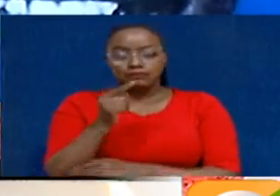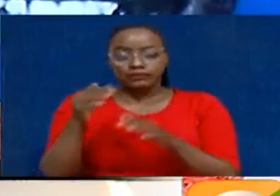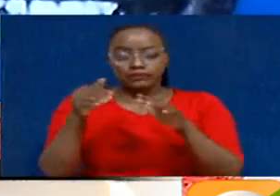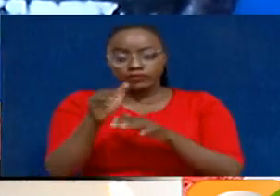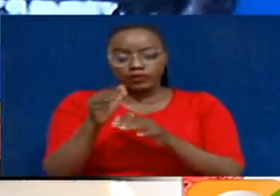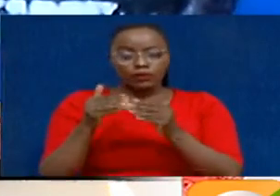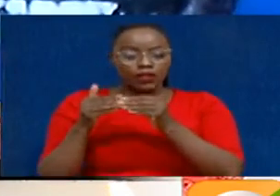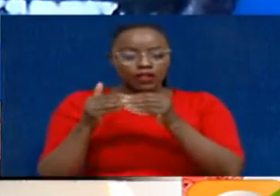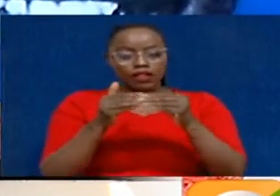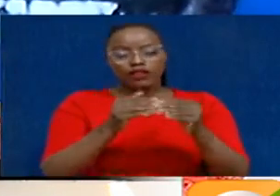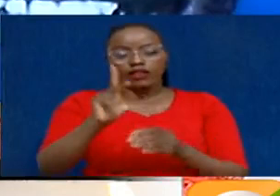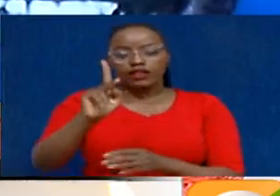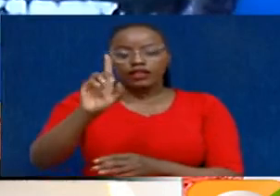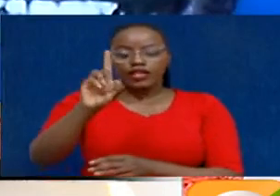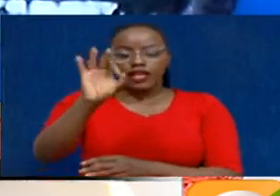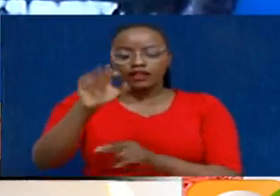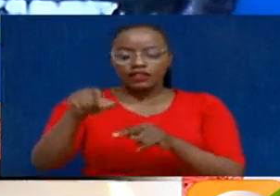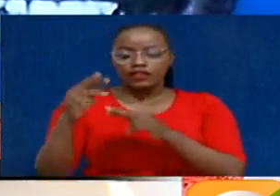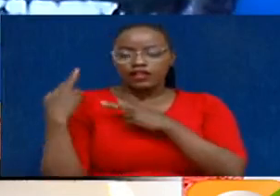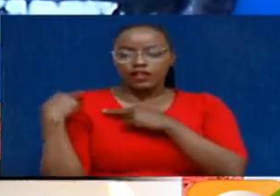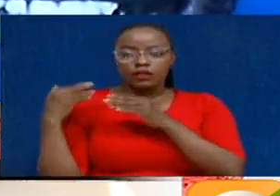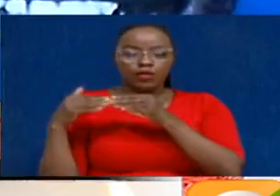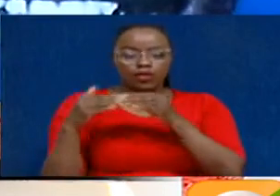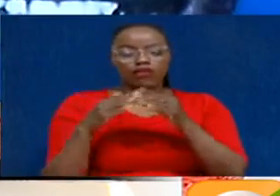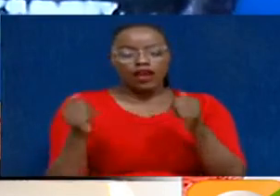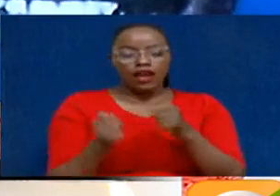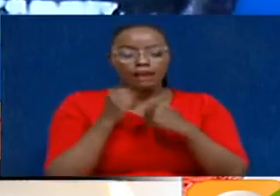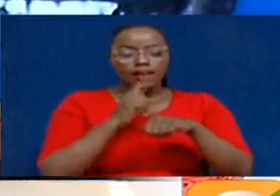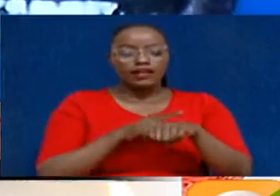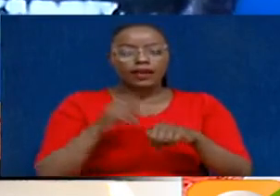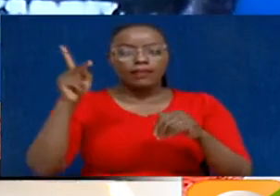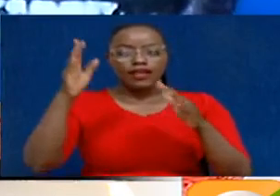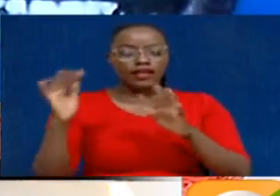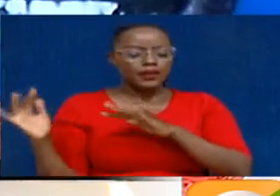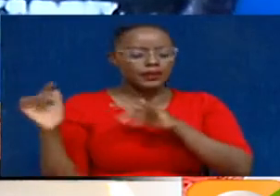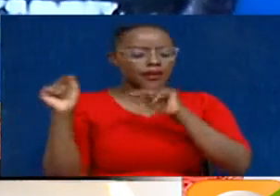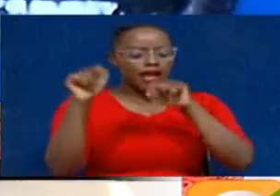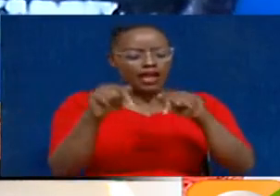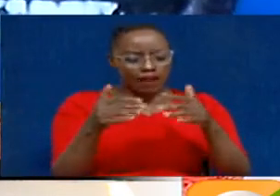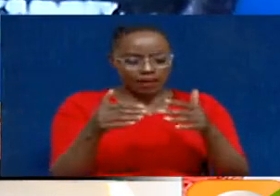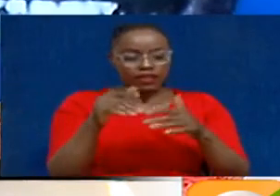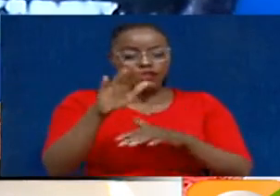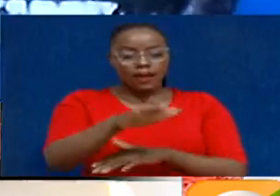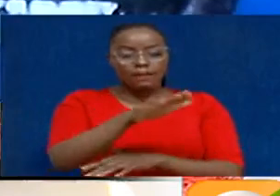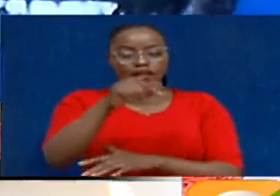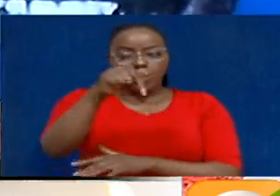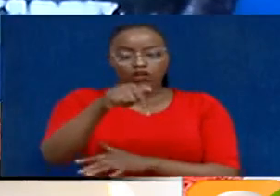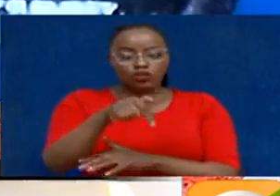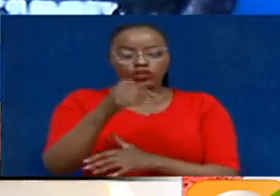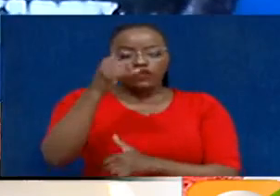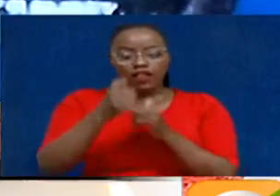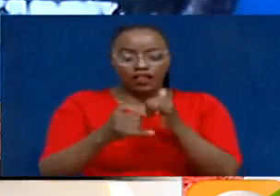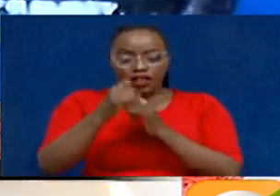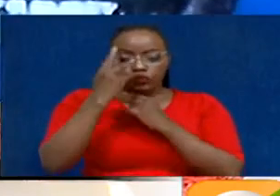hayo yataongozwa na maafisa wa jeshi KDF. Haya yanajiri wakati ambapo Wakenya walijitokeza kwa wingi katika majengo ya bunge hii leo